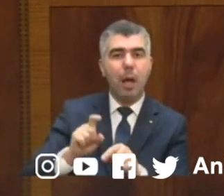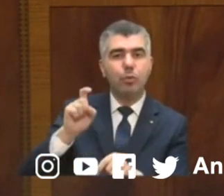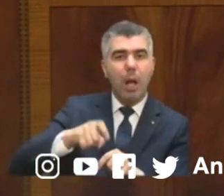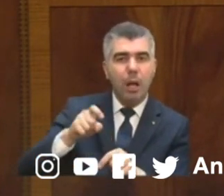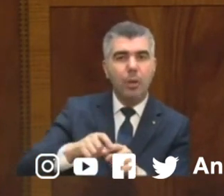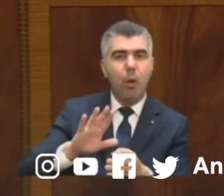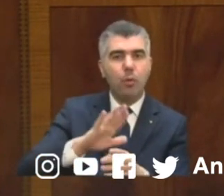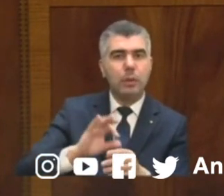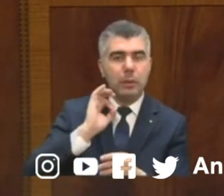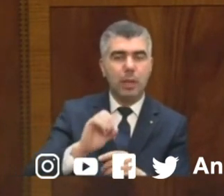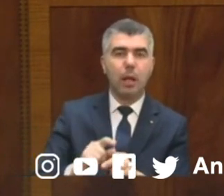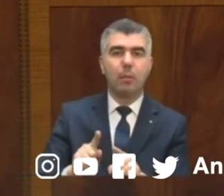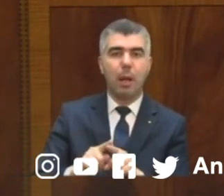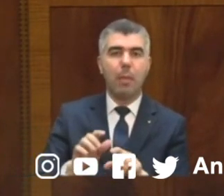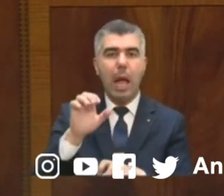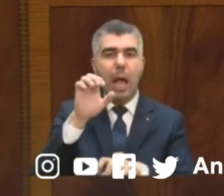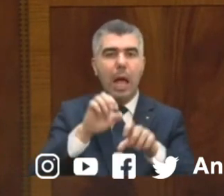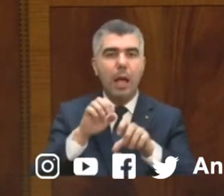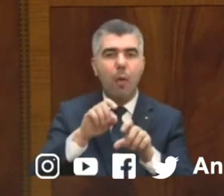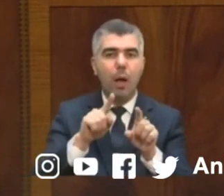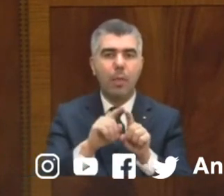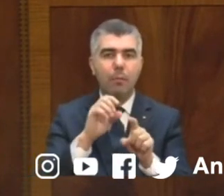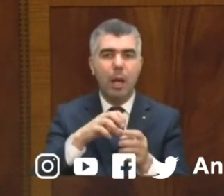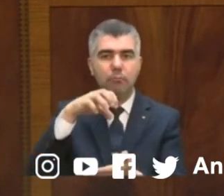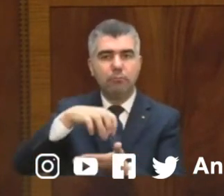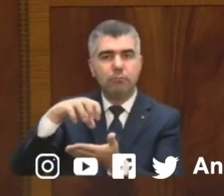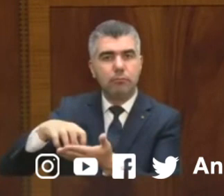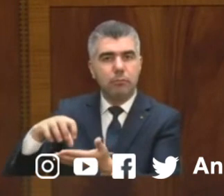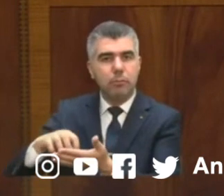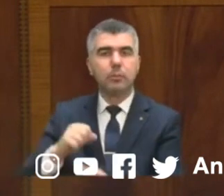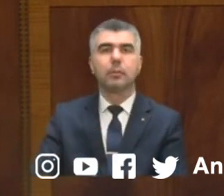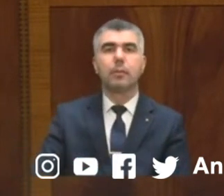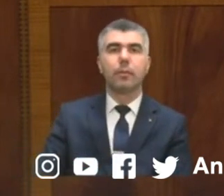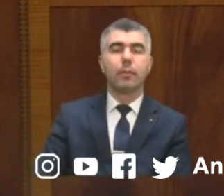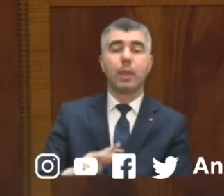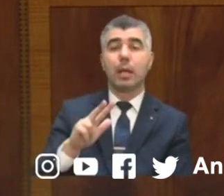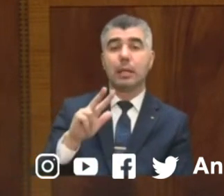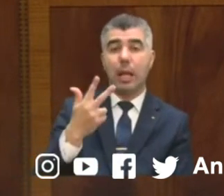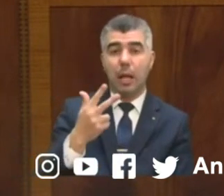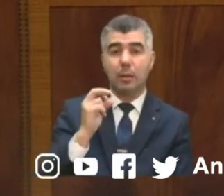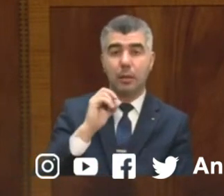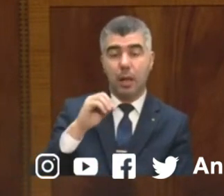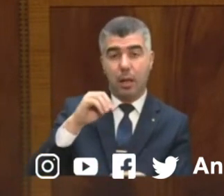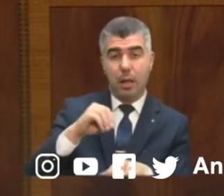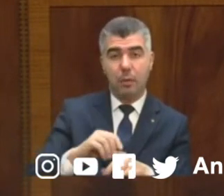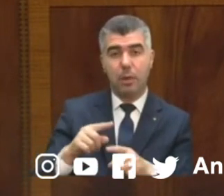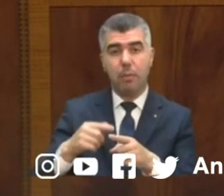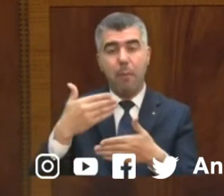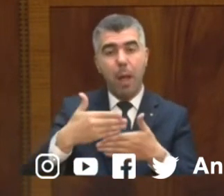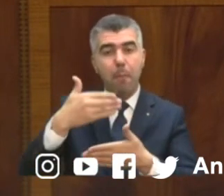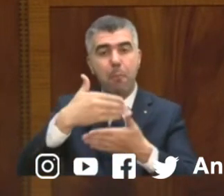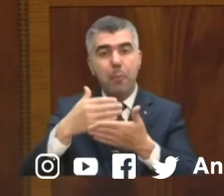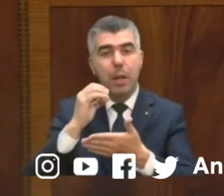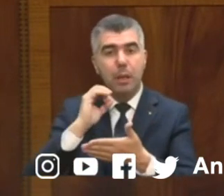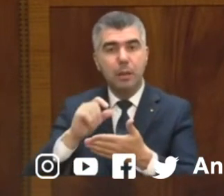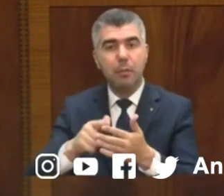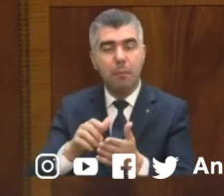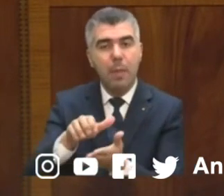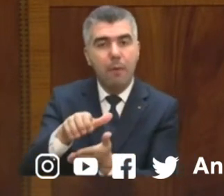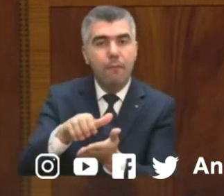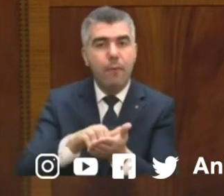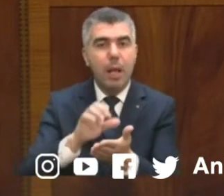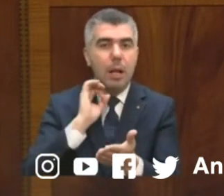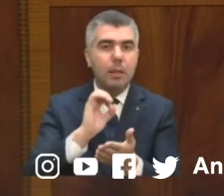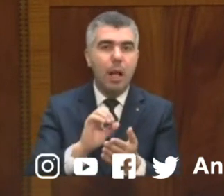680 ملجأ للحيوانات والاستبلات والحظائر. المحور الثالث كيتعلق بإعادة بناء الرأسمال الفلاحي